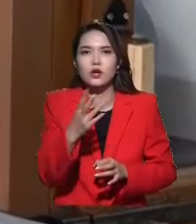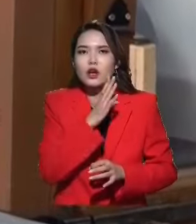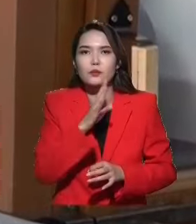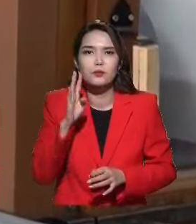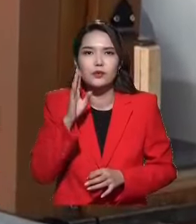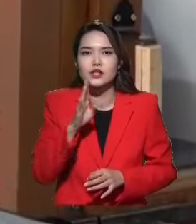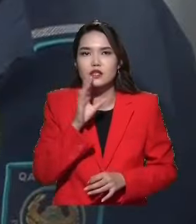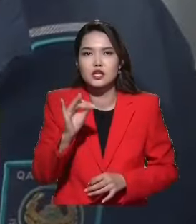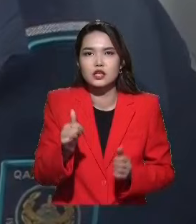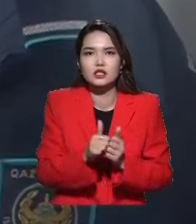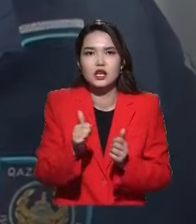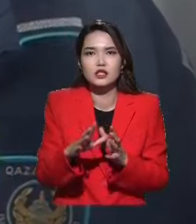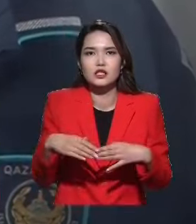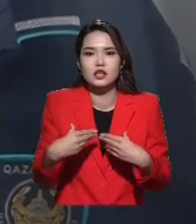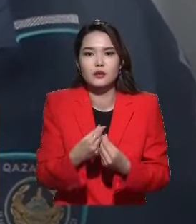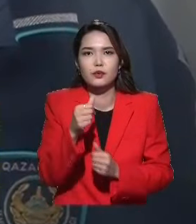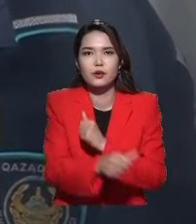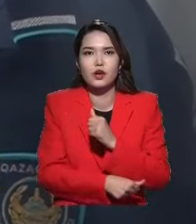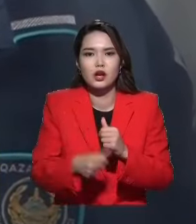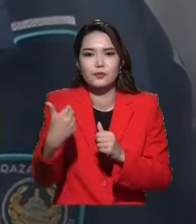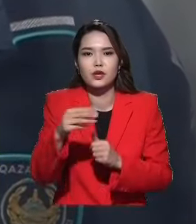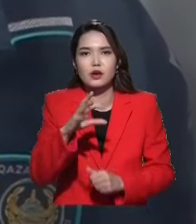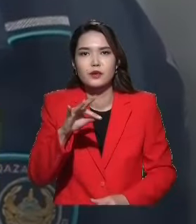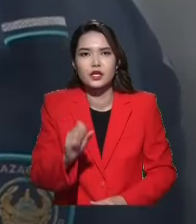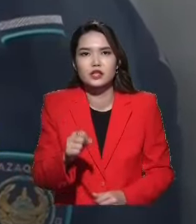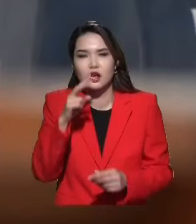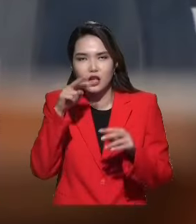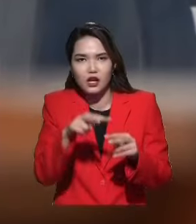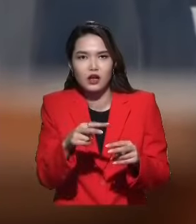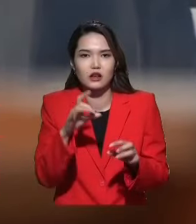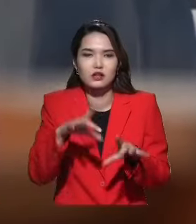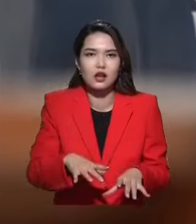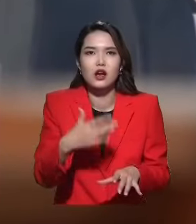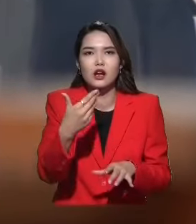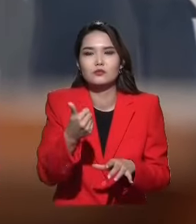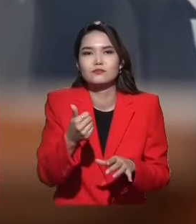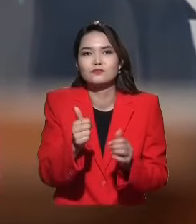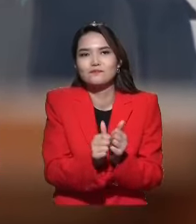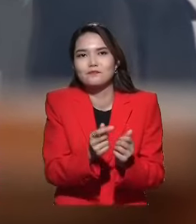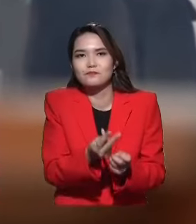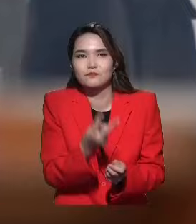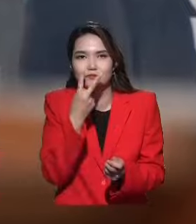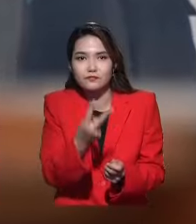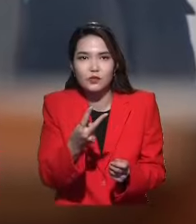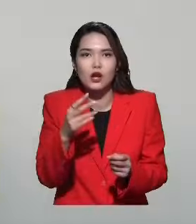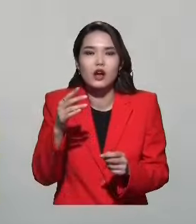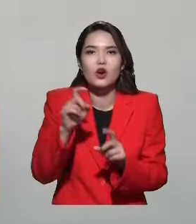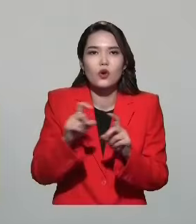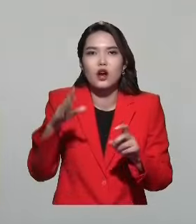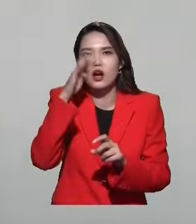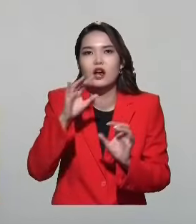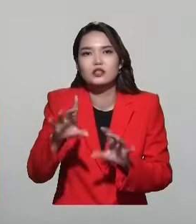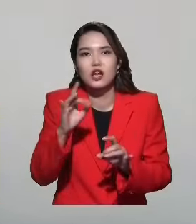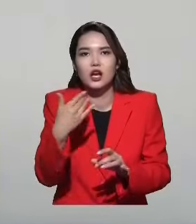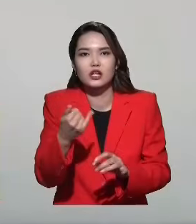мать девочки и сосед семьи. По материалам дела Милана застала эту парочку в постели. Школьница пригрозила, что расскажет отцу, за что и